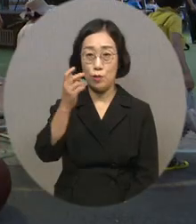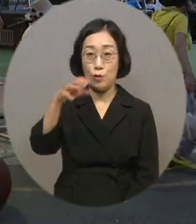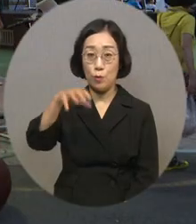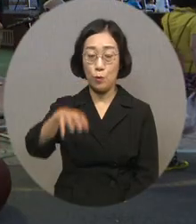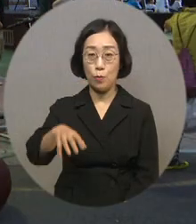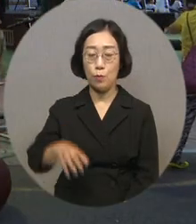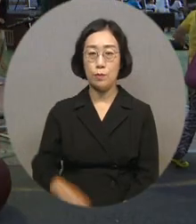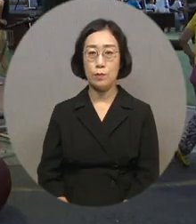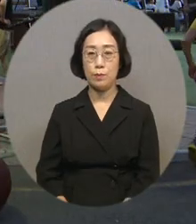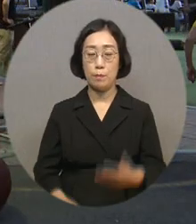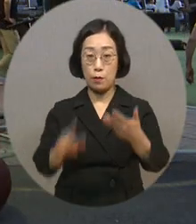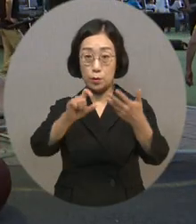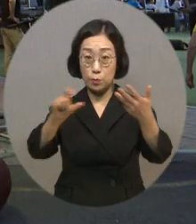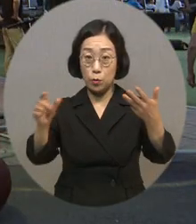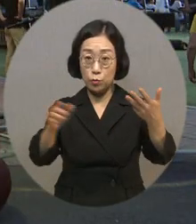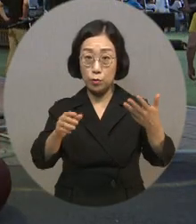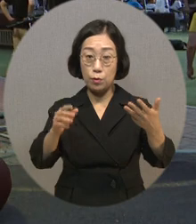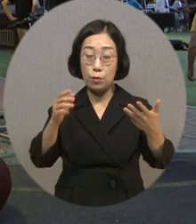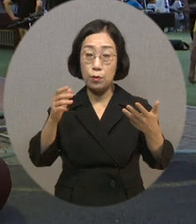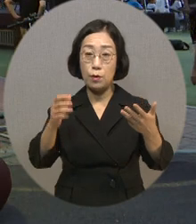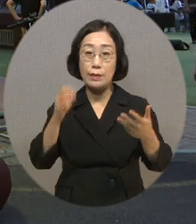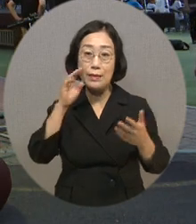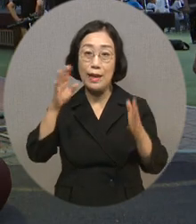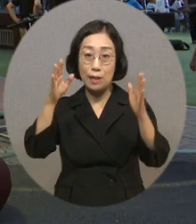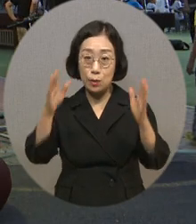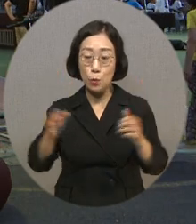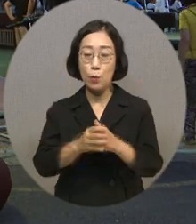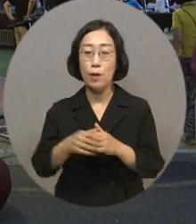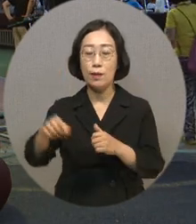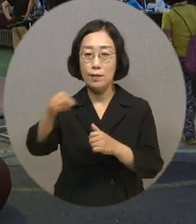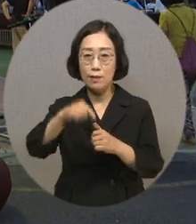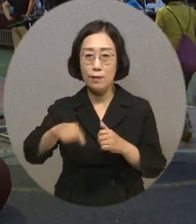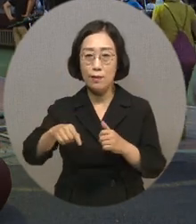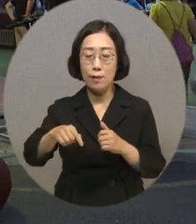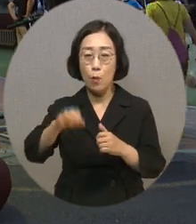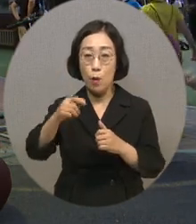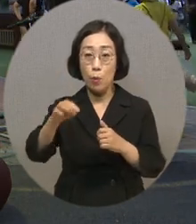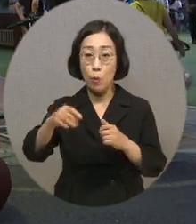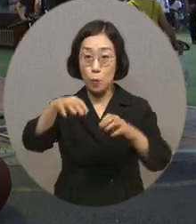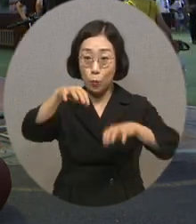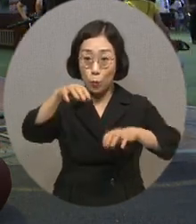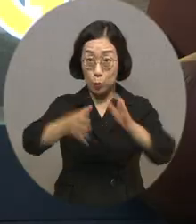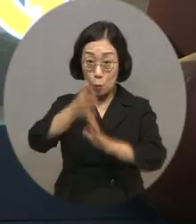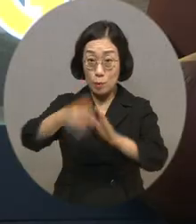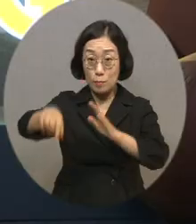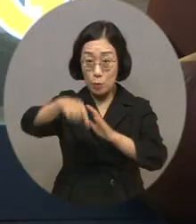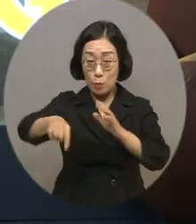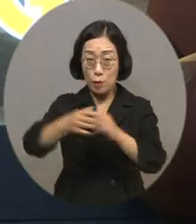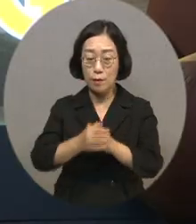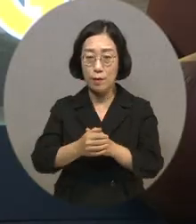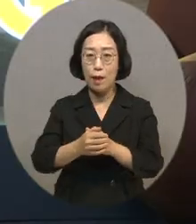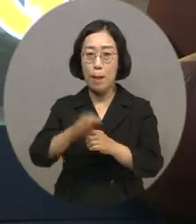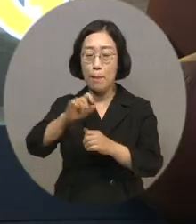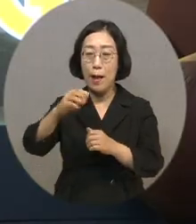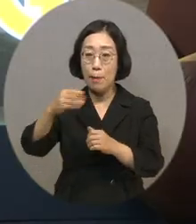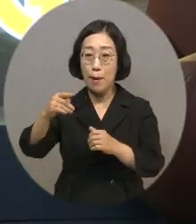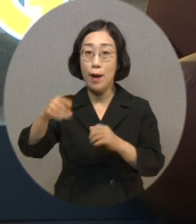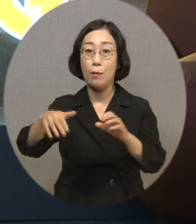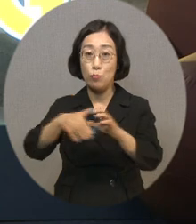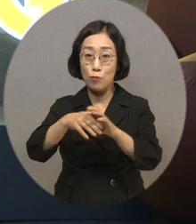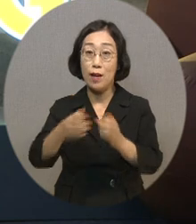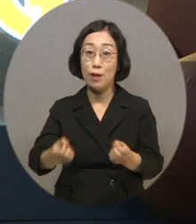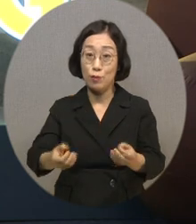춘천시는 지난 15일부터 18일까지 4일간 원도심 일원에서 팔마의 밤 맑고 푸른 여름밤을 주제로